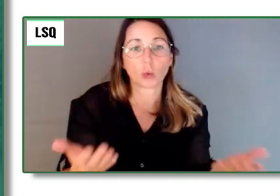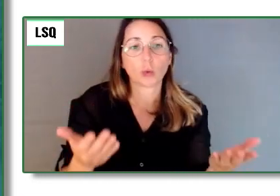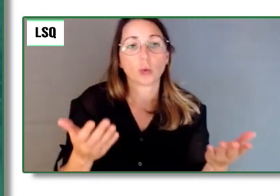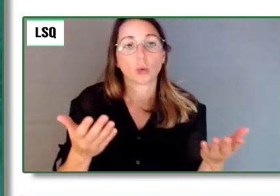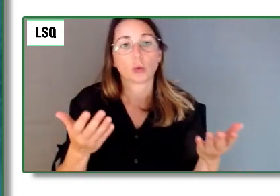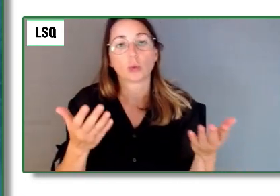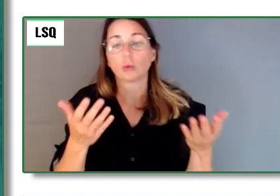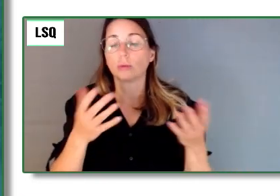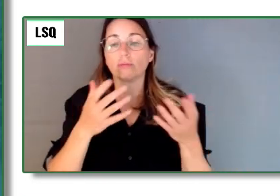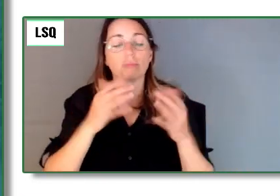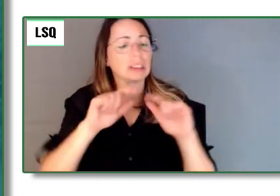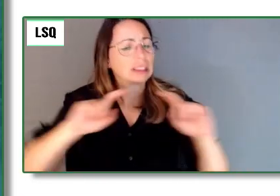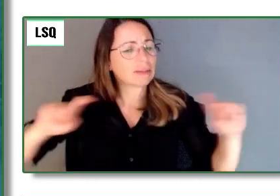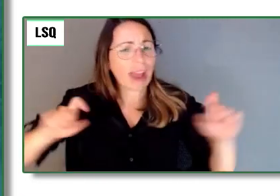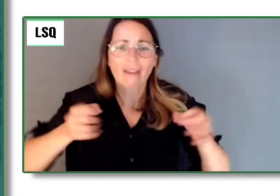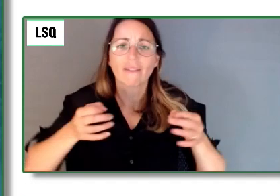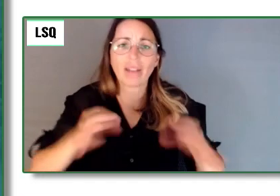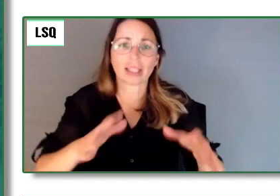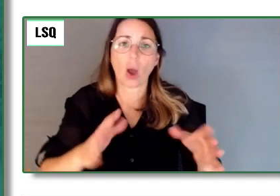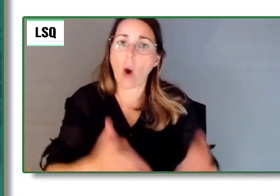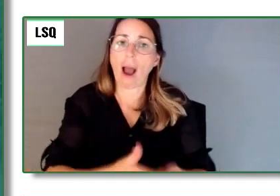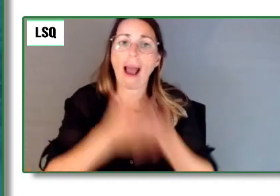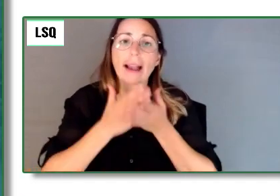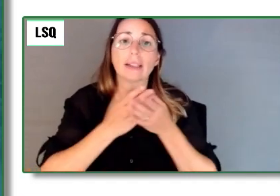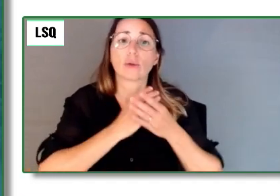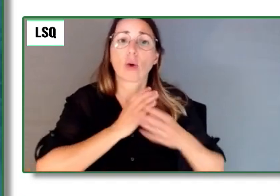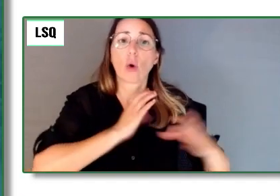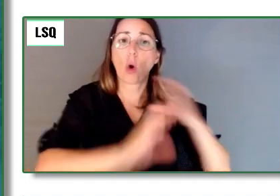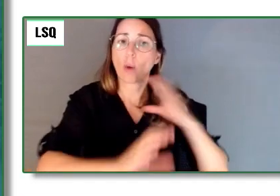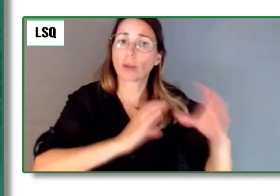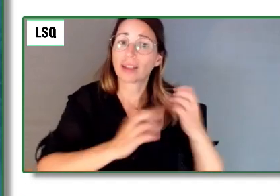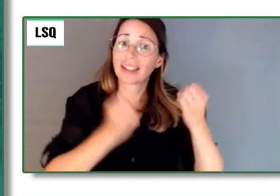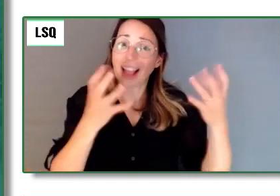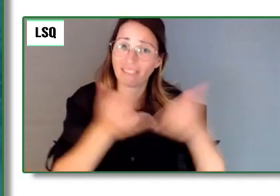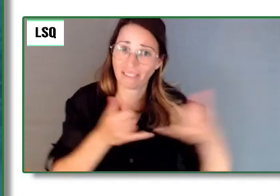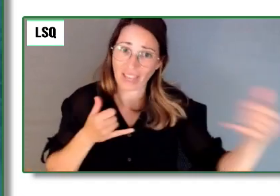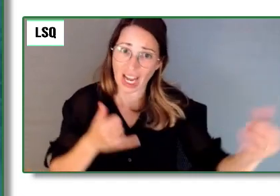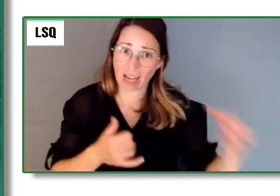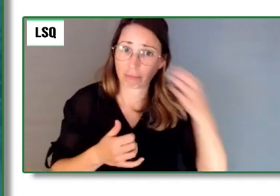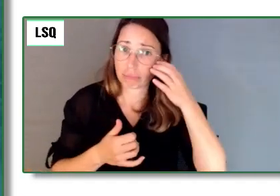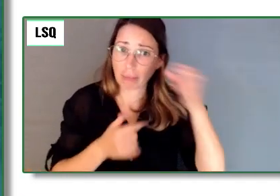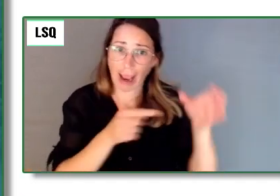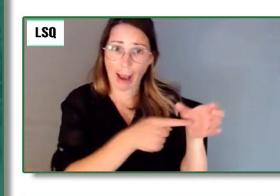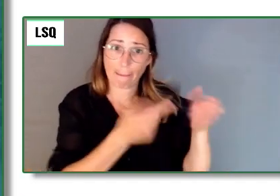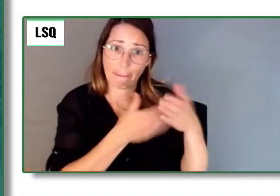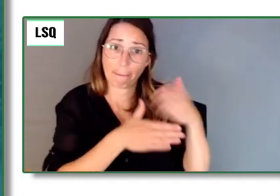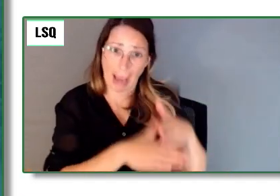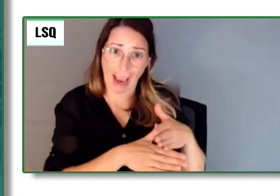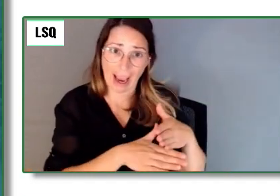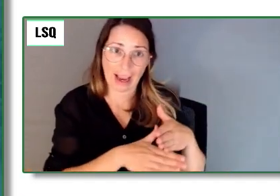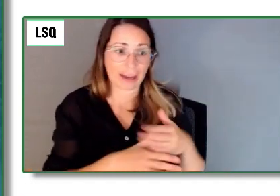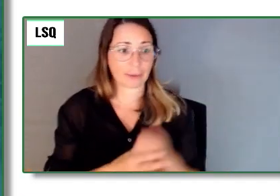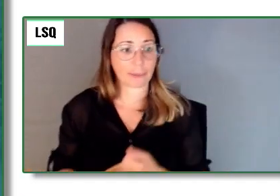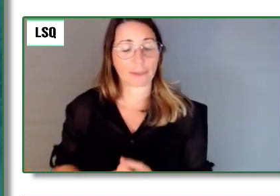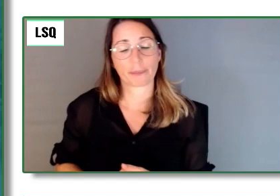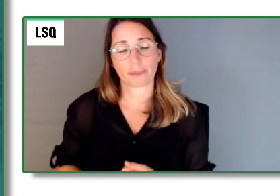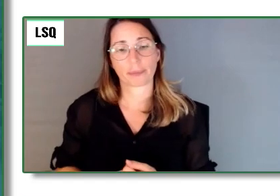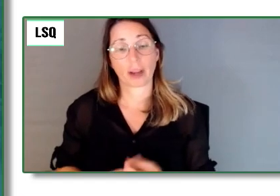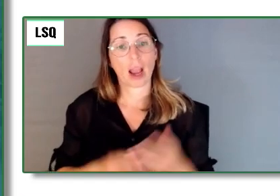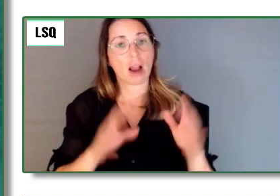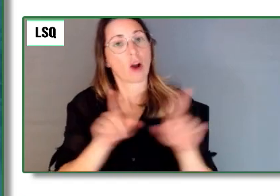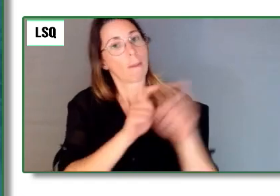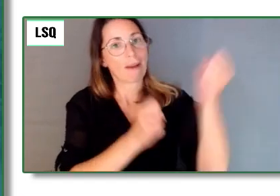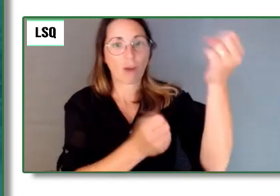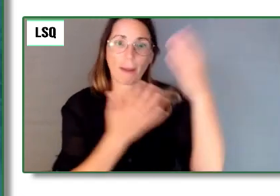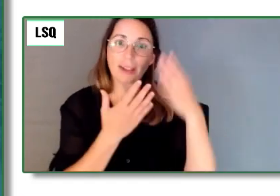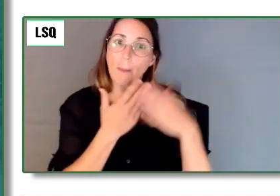Sans fil, cela envoie des informations à votre appareil. Vous n'êtes pas obligé de télécharger quoi que ce soit. Soudainement, votre cellulaire vous explique